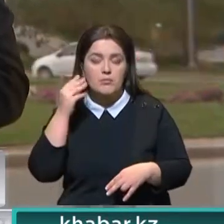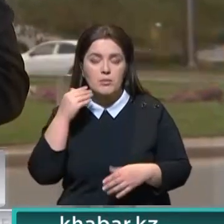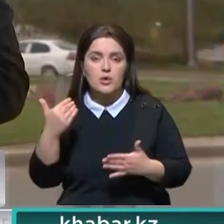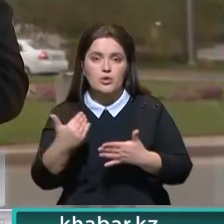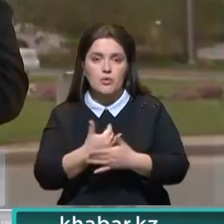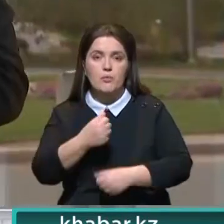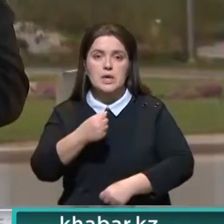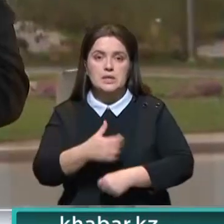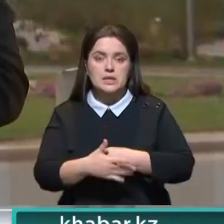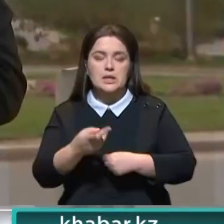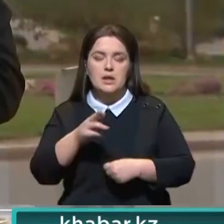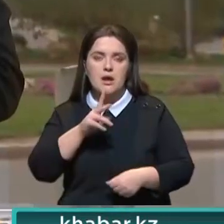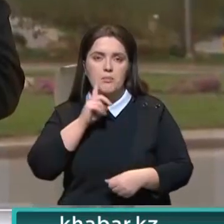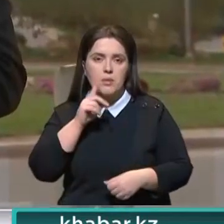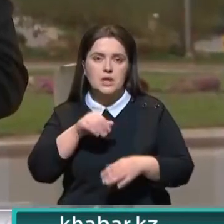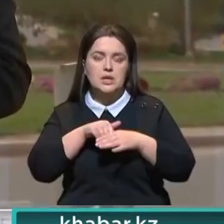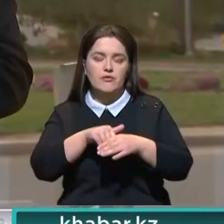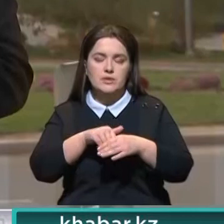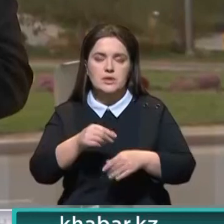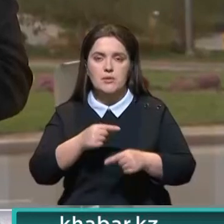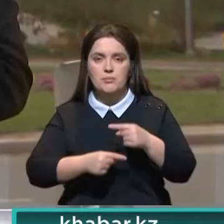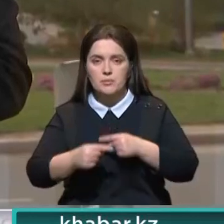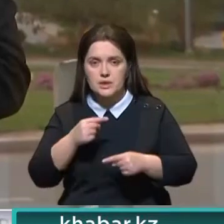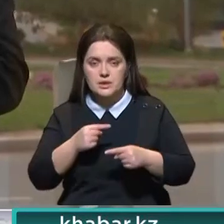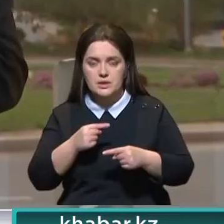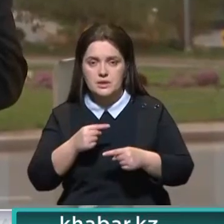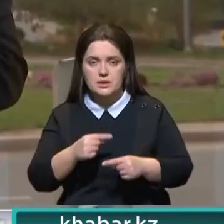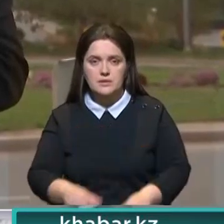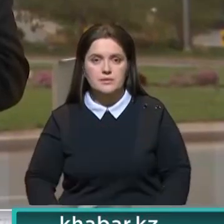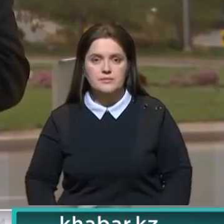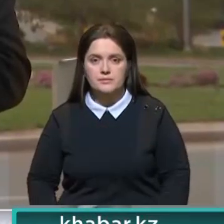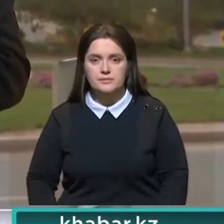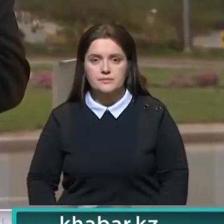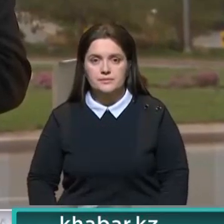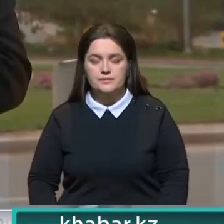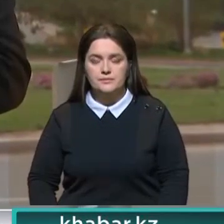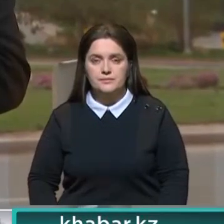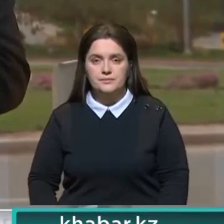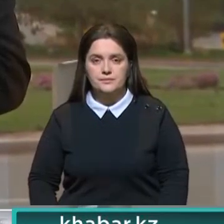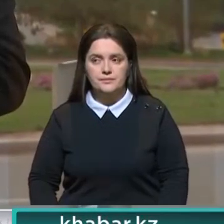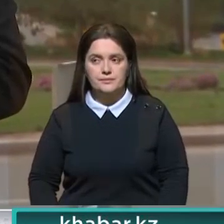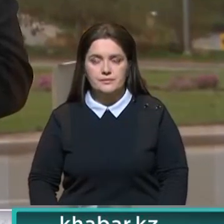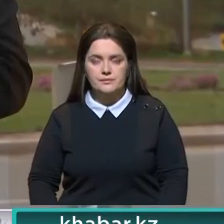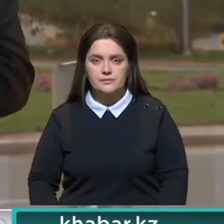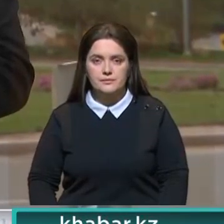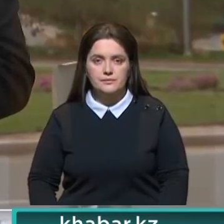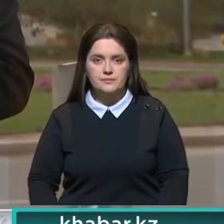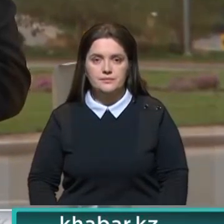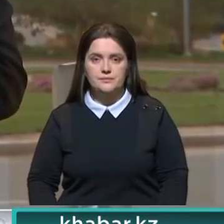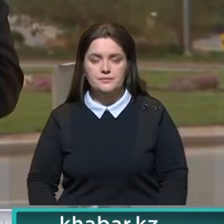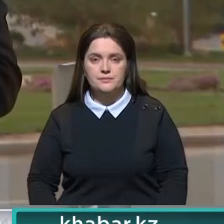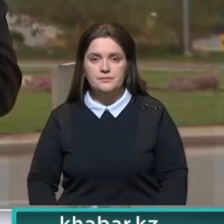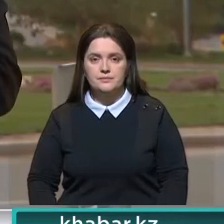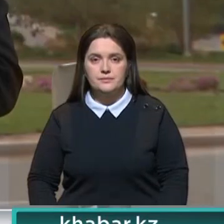центром притяжения для молодежи, инвесторов и бизнеса, подчеркнул глава государства. Тимур Казагулов, Ерлан Наурызбаев, Бахытбек Нуртаев